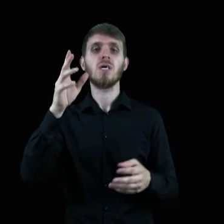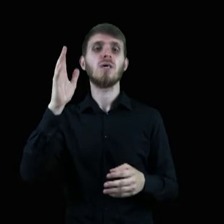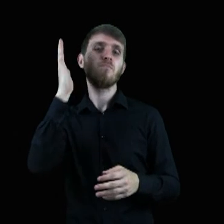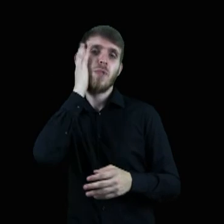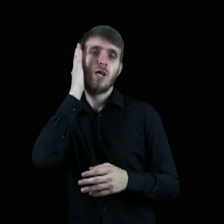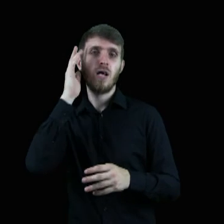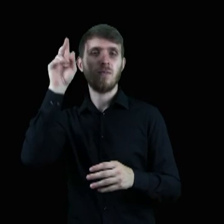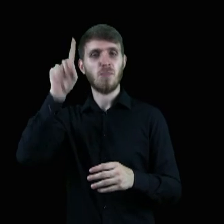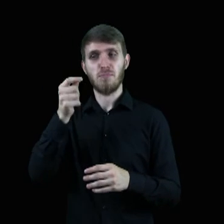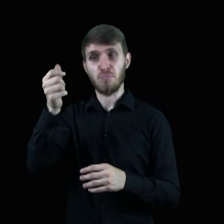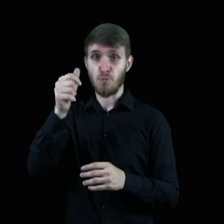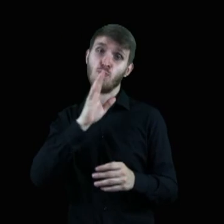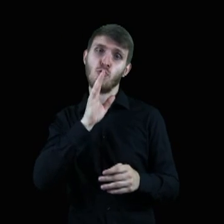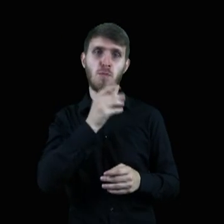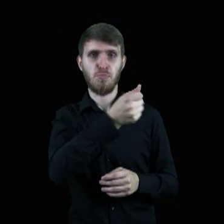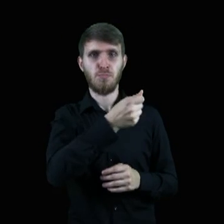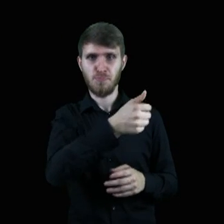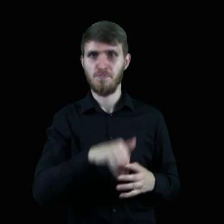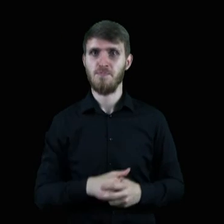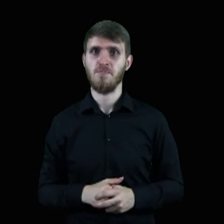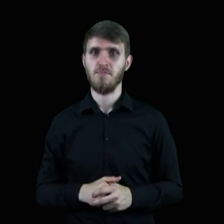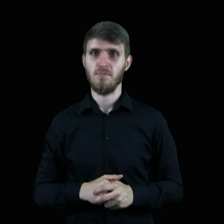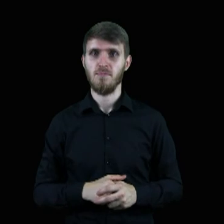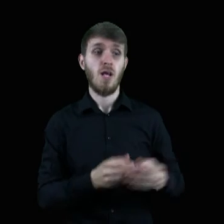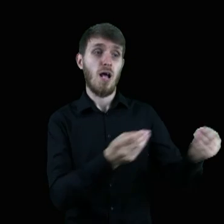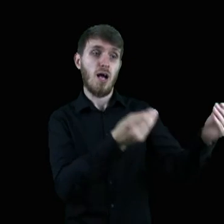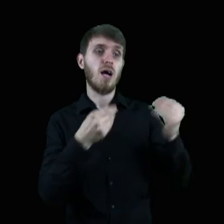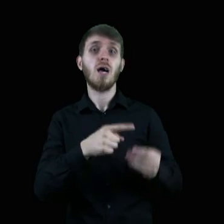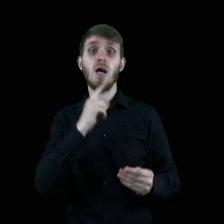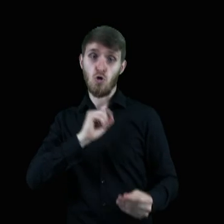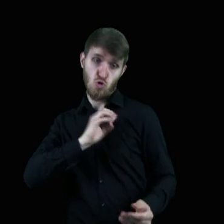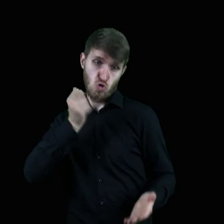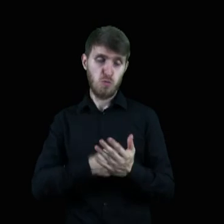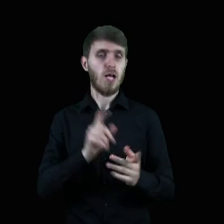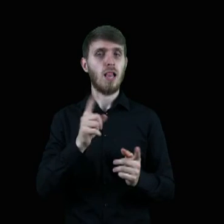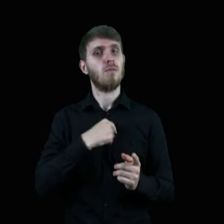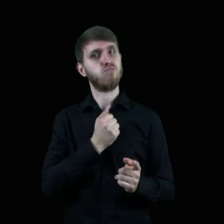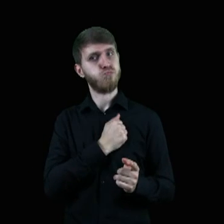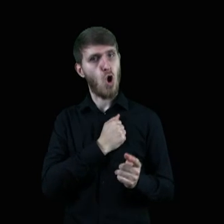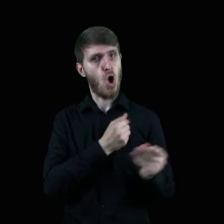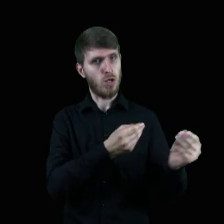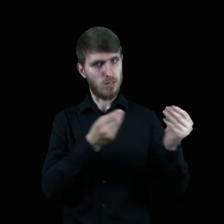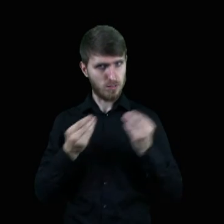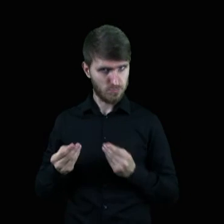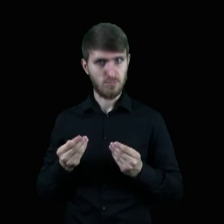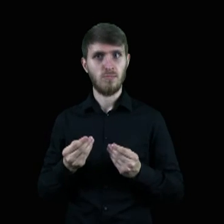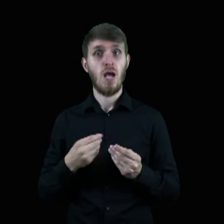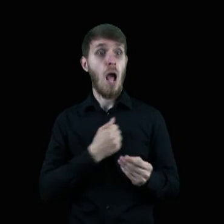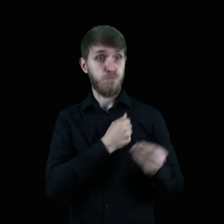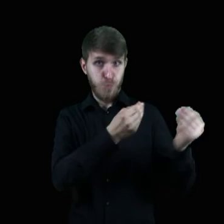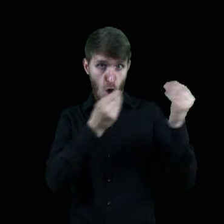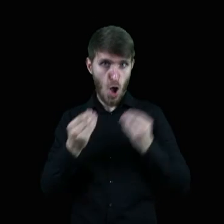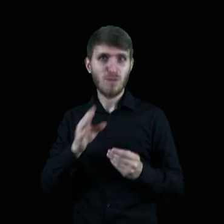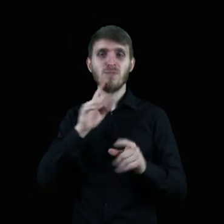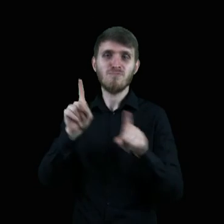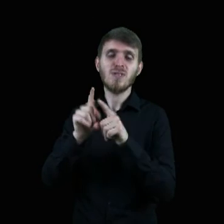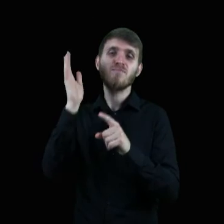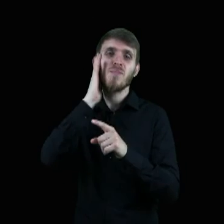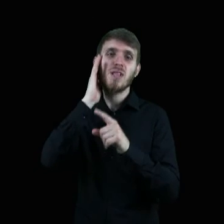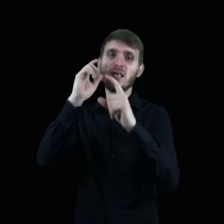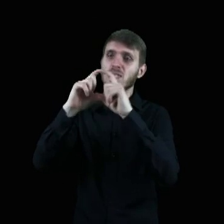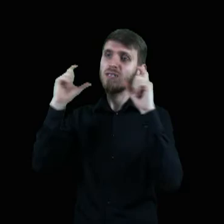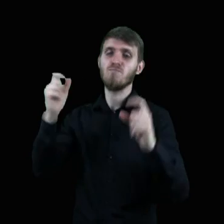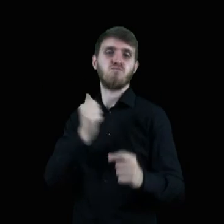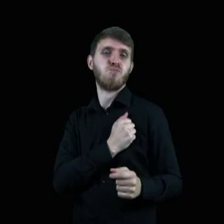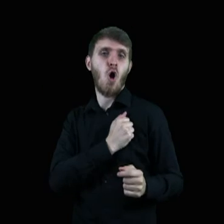popatrzeć z punktu widzenia czynszu. Tak naprawdę my bierzemy tą akcję w dzierżawę, ponieważ będziemy musieli ją zwrócić, ale ta